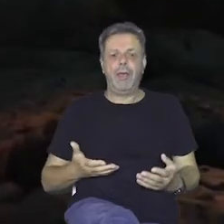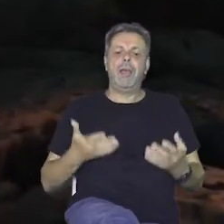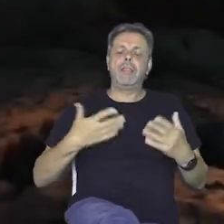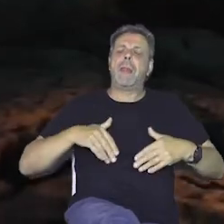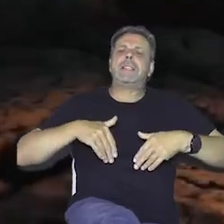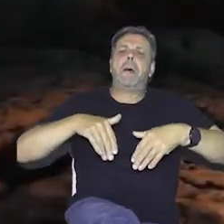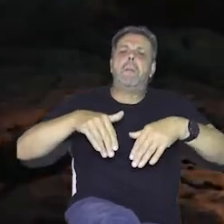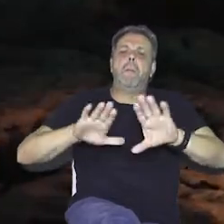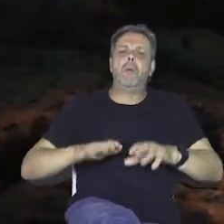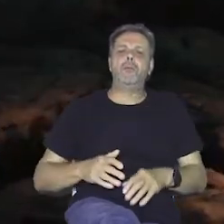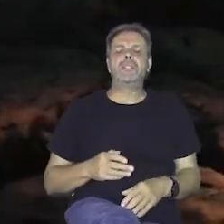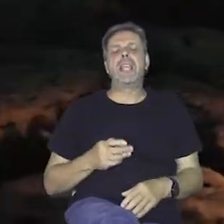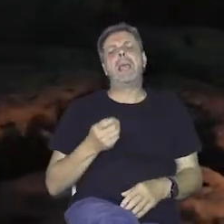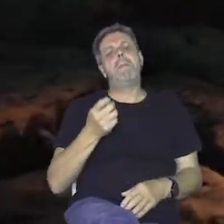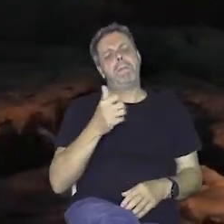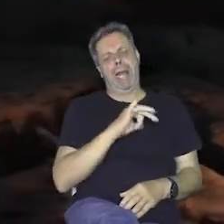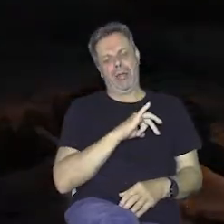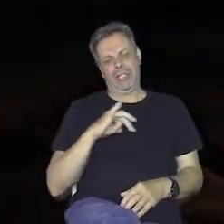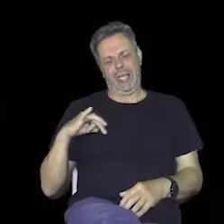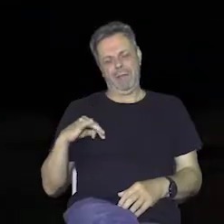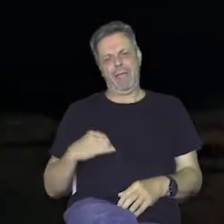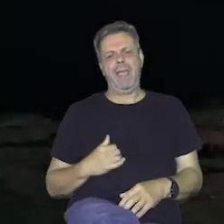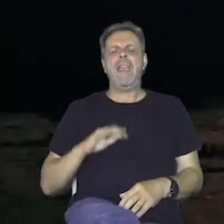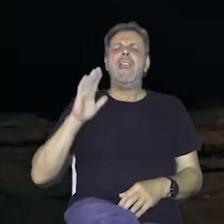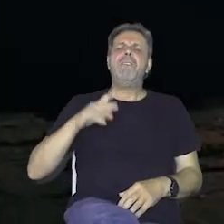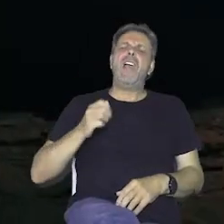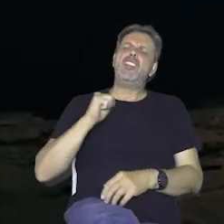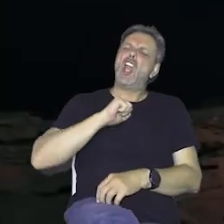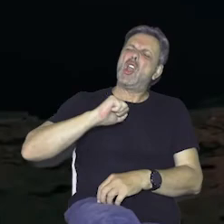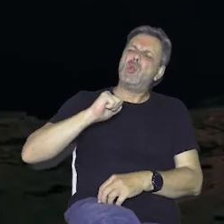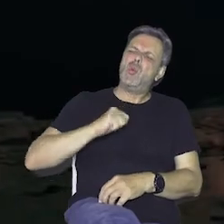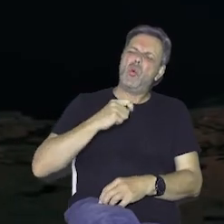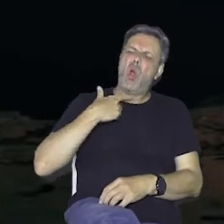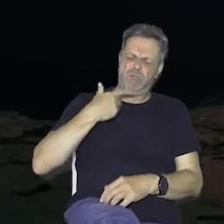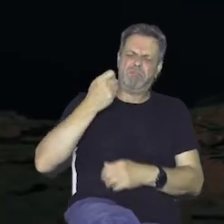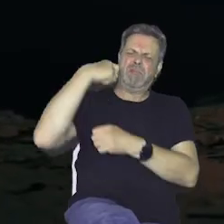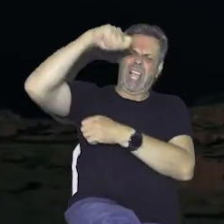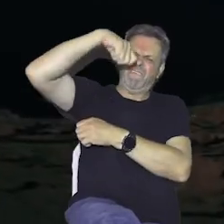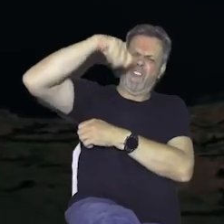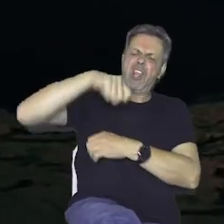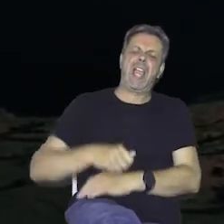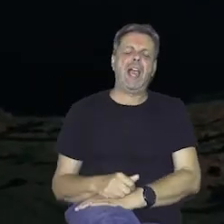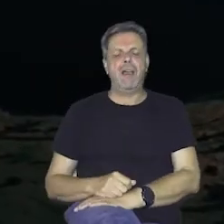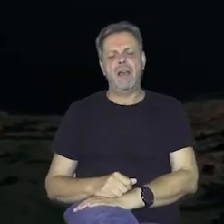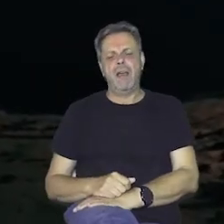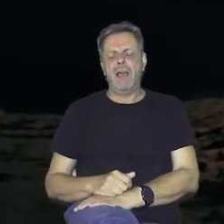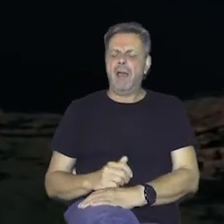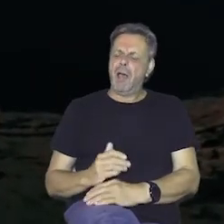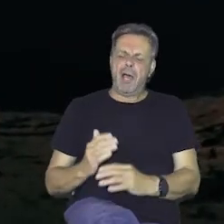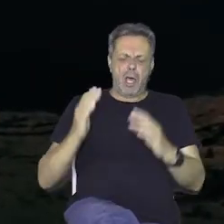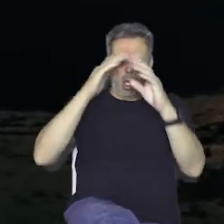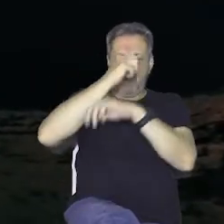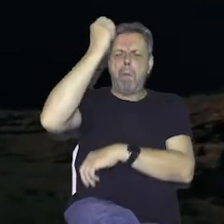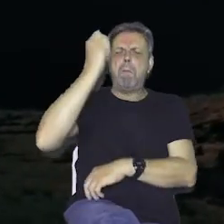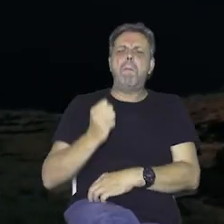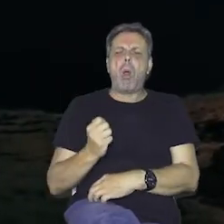pusti malo same. Već je tuklo sa zvonika, ponoć pala